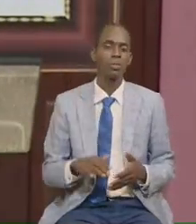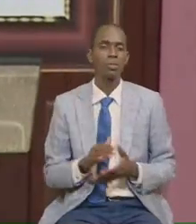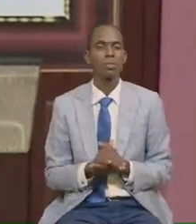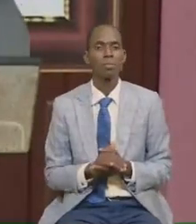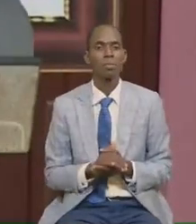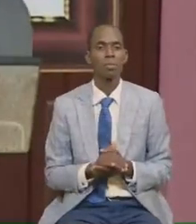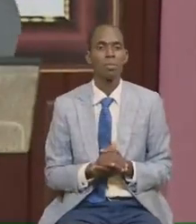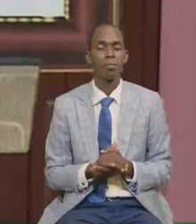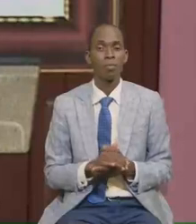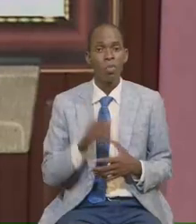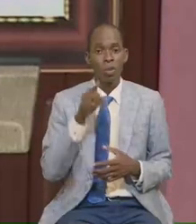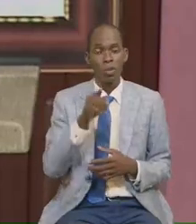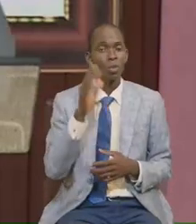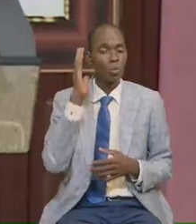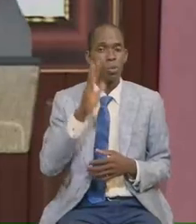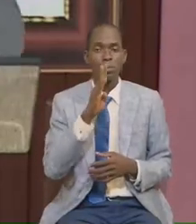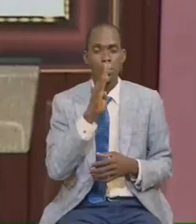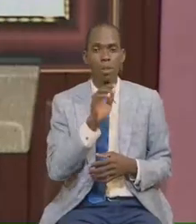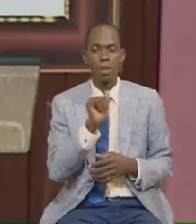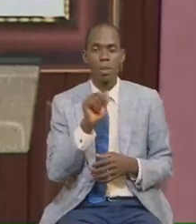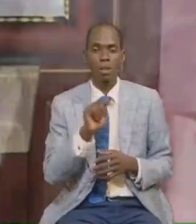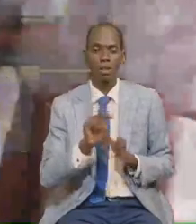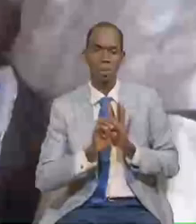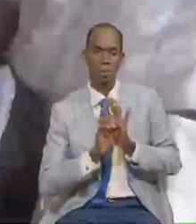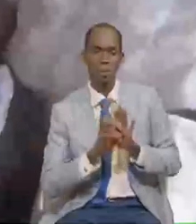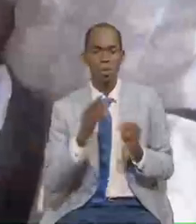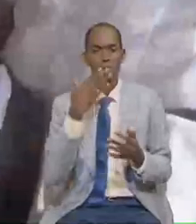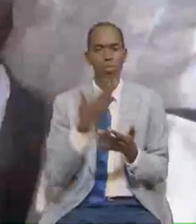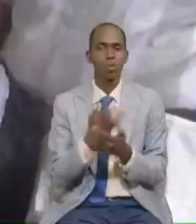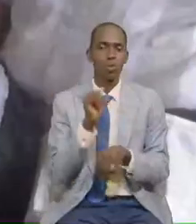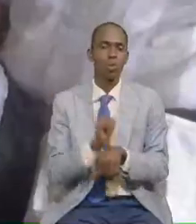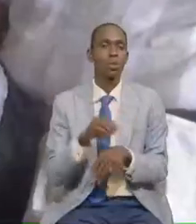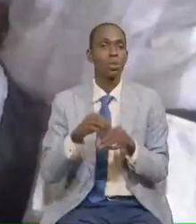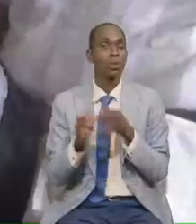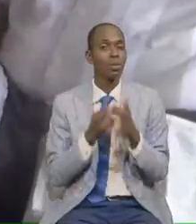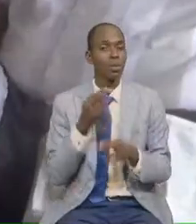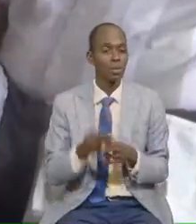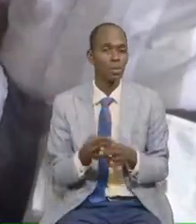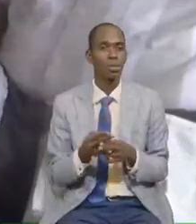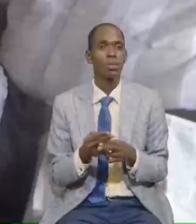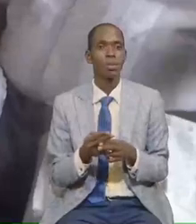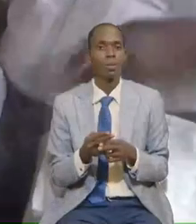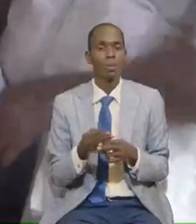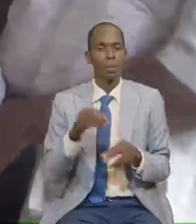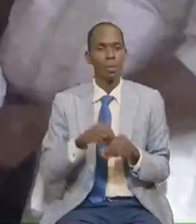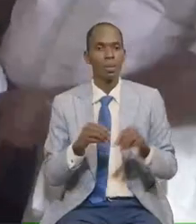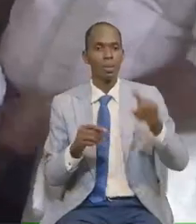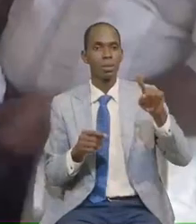et tu seras un modèle de bonne oeuvre antique chapitre 2